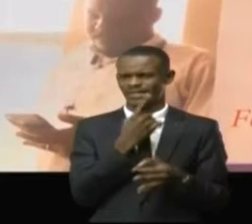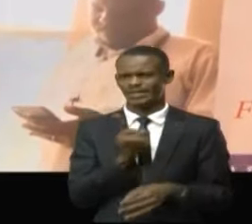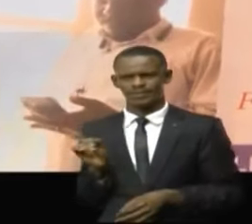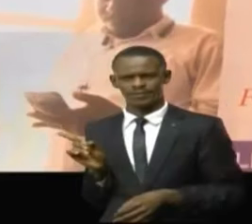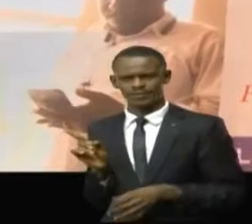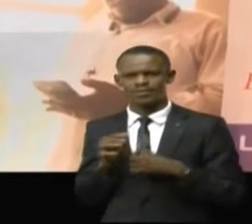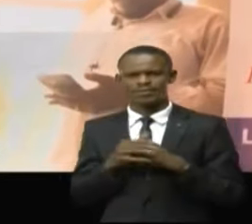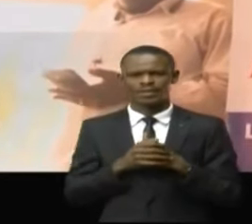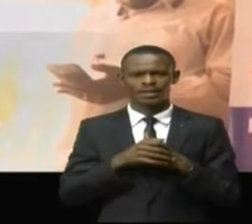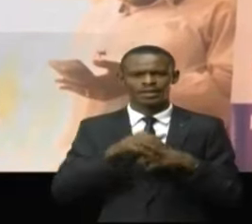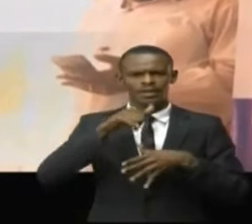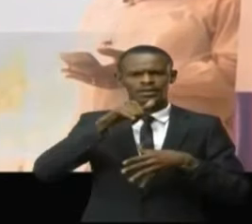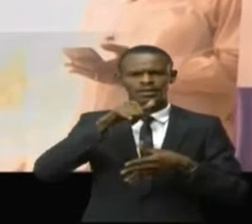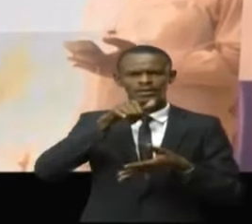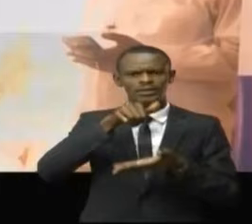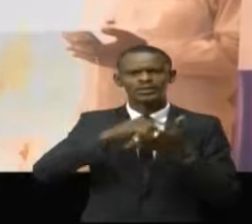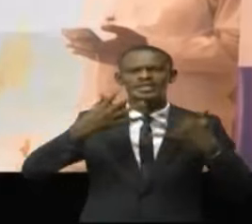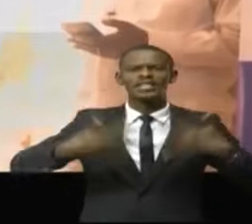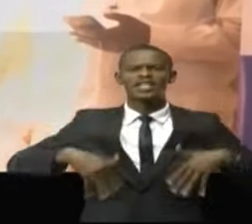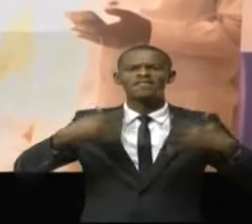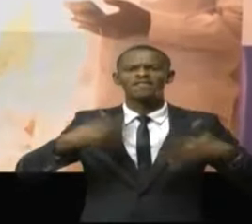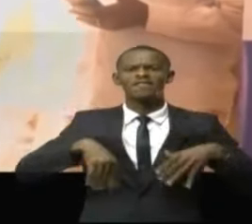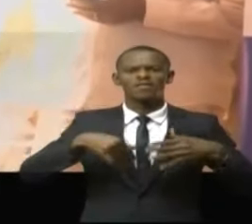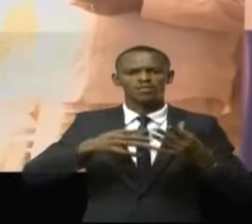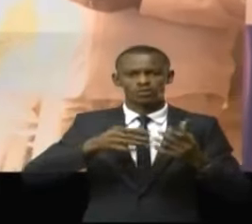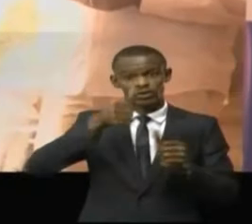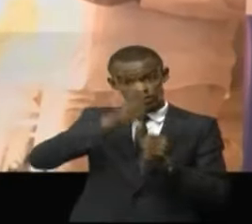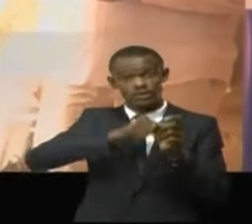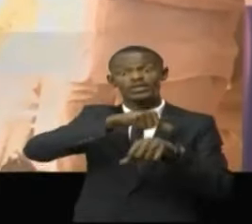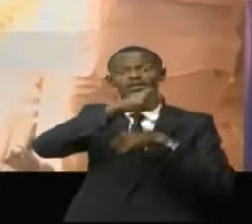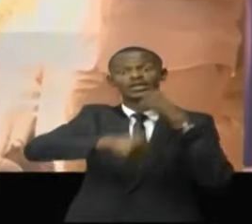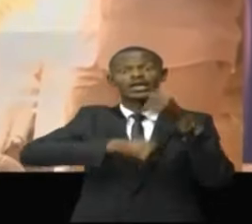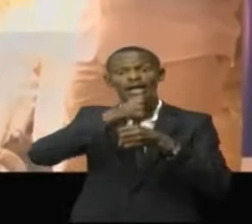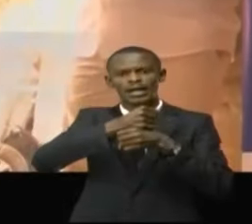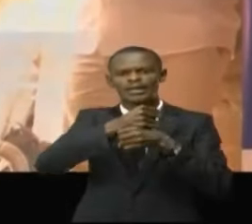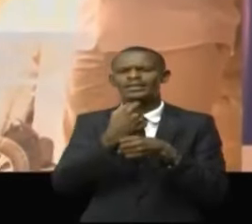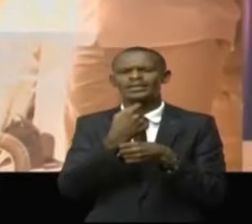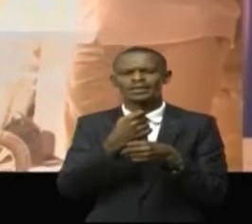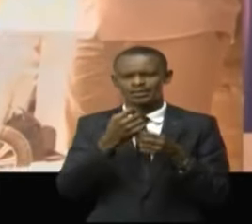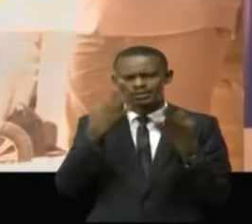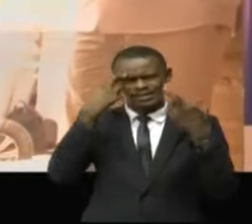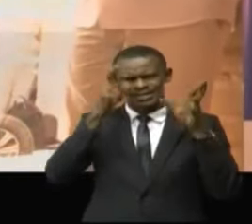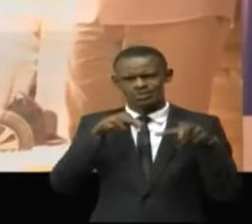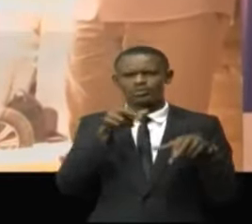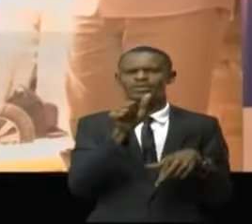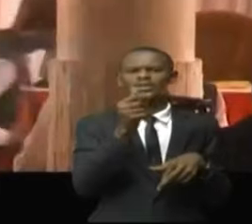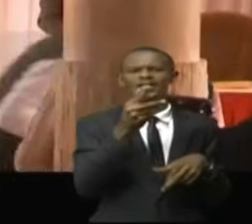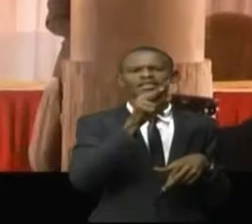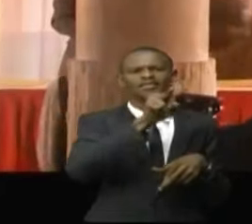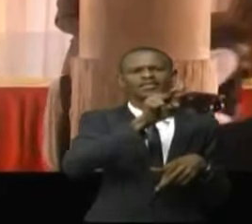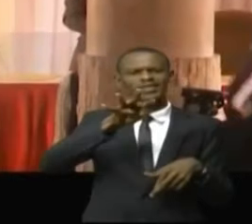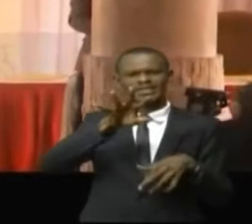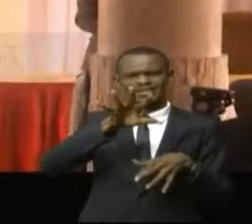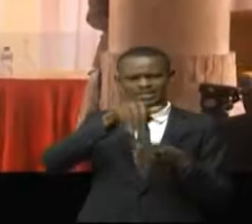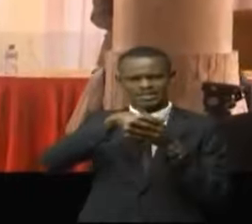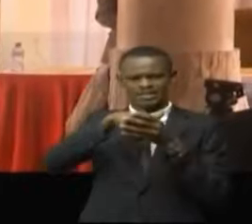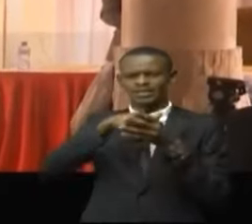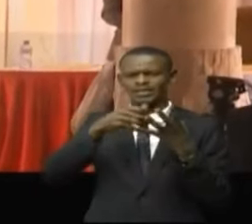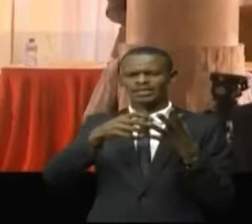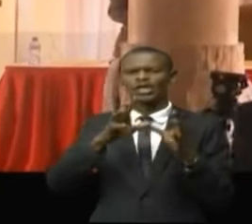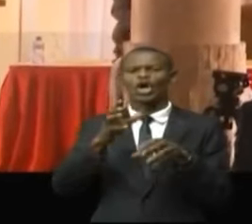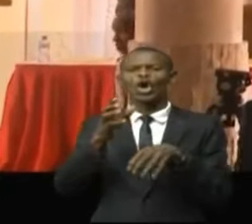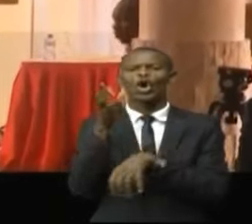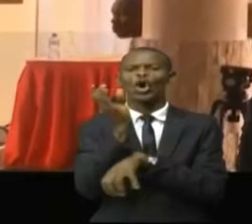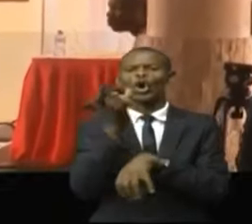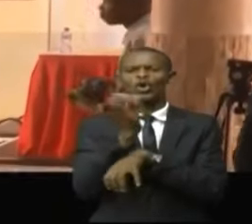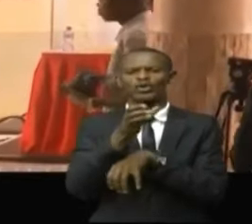C'est un événement annuel qui met en lumière la résolution 1325 du Conseil de sécurité des Nations Unies sur le droit